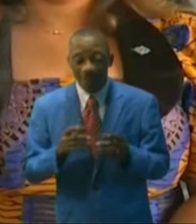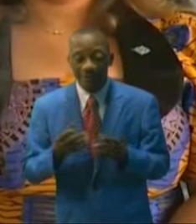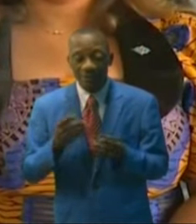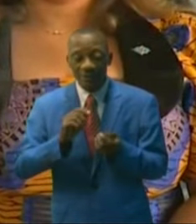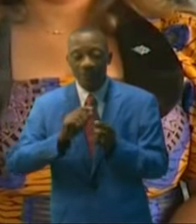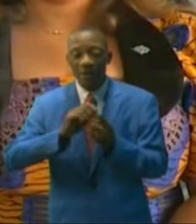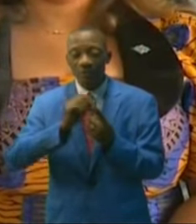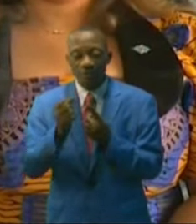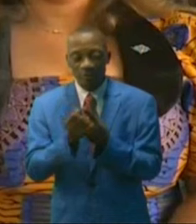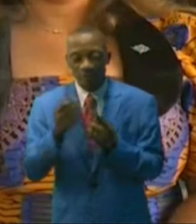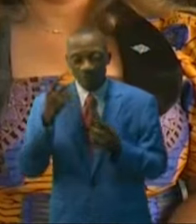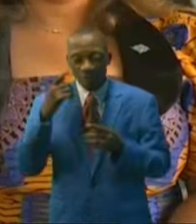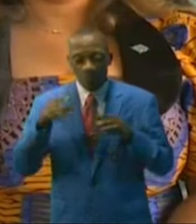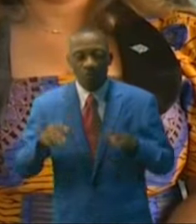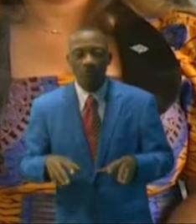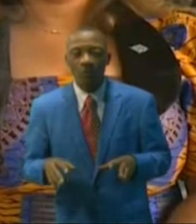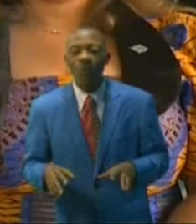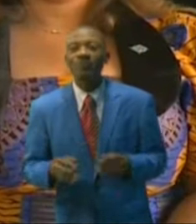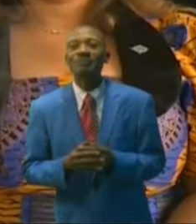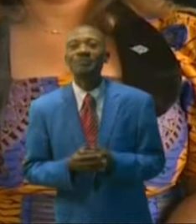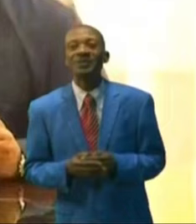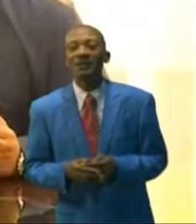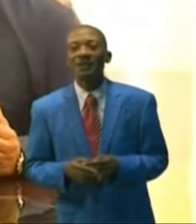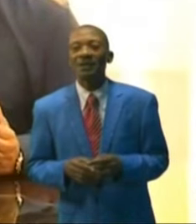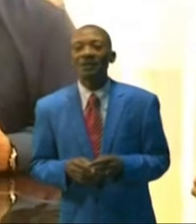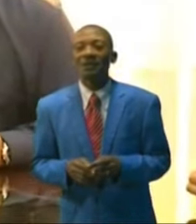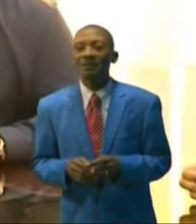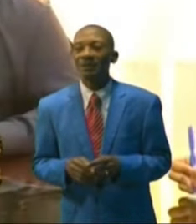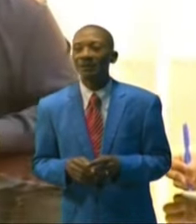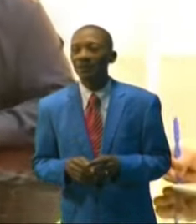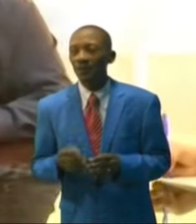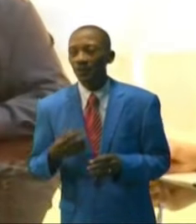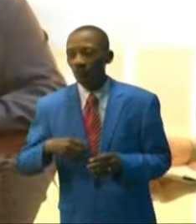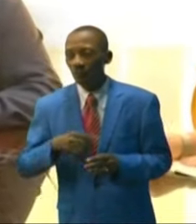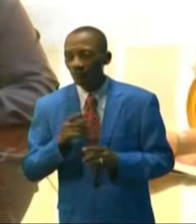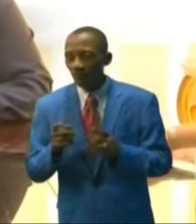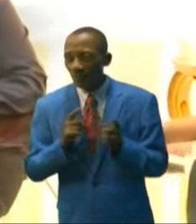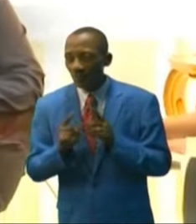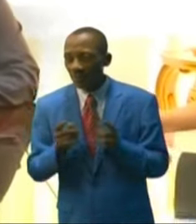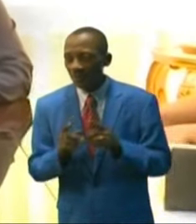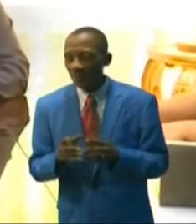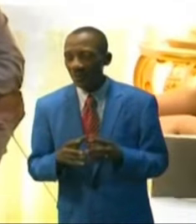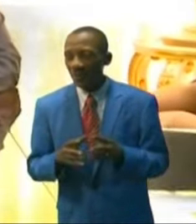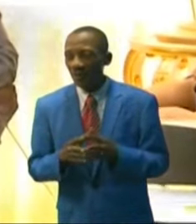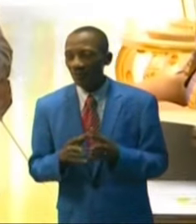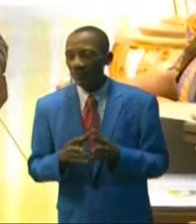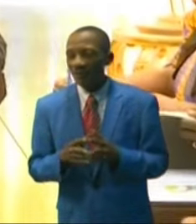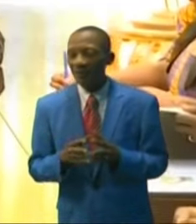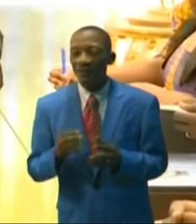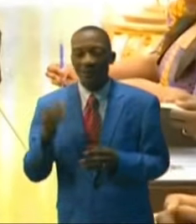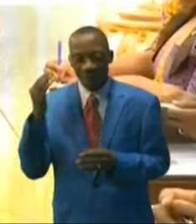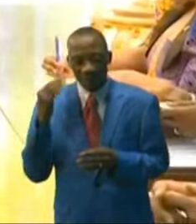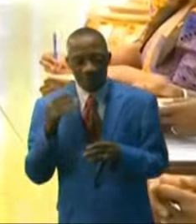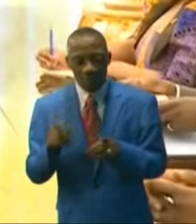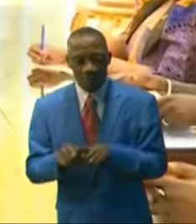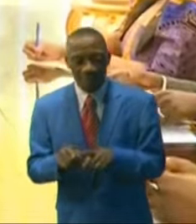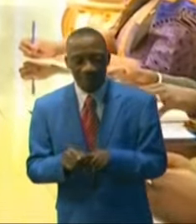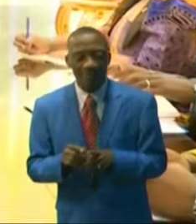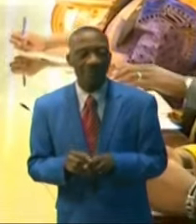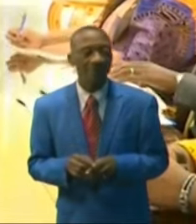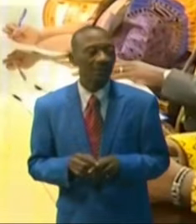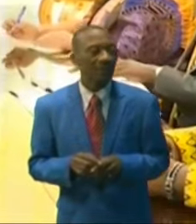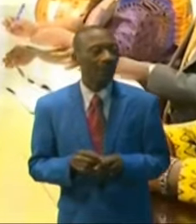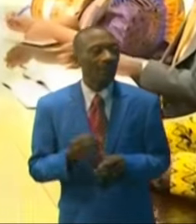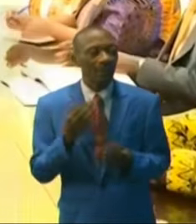était en Angola directement avant cette visite et il a parlé avec le président Lorenzo. Et nous sommes du côté du